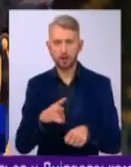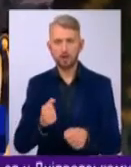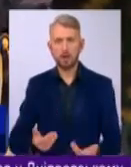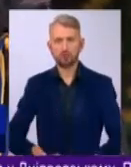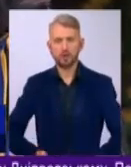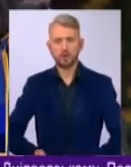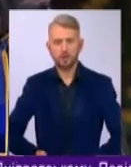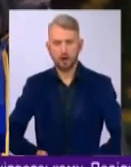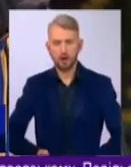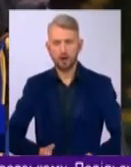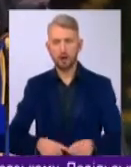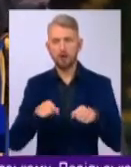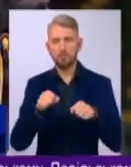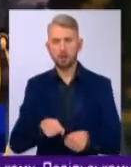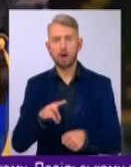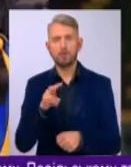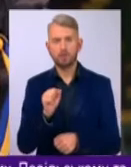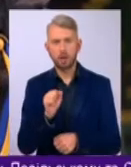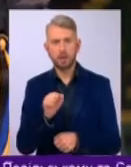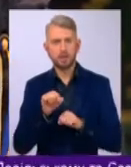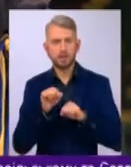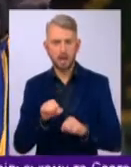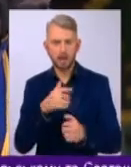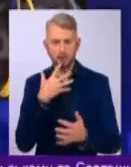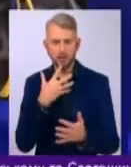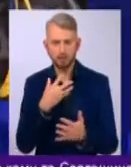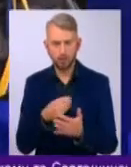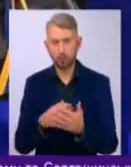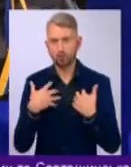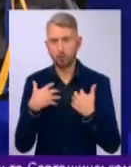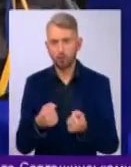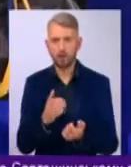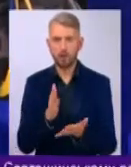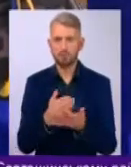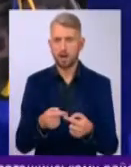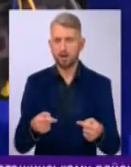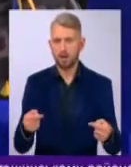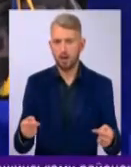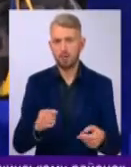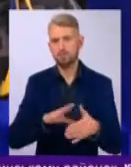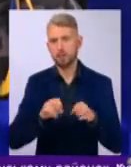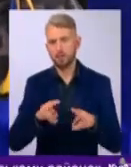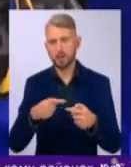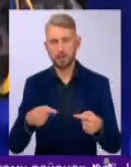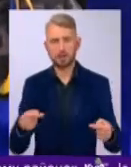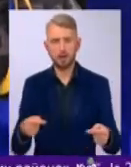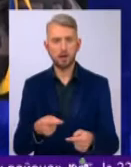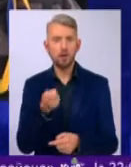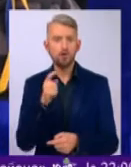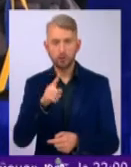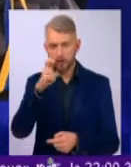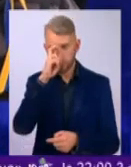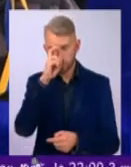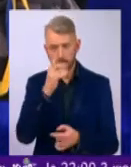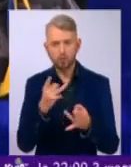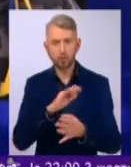життя, право на захист свого здоров'я, майна, безпеки і так далі. Жодна держава, вона